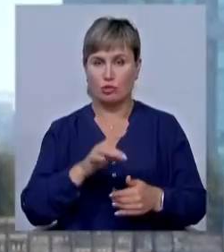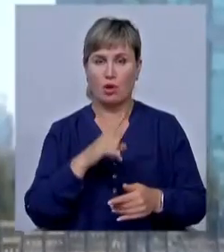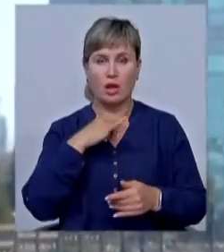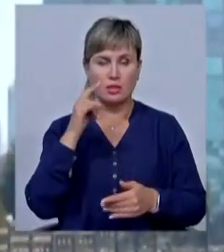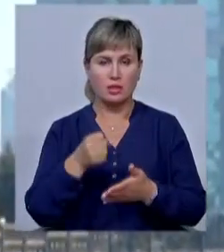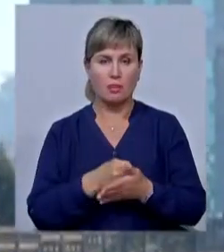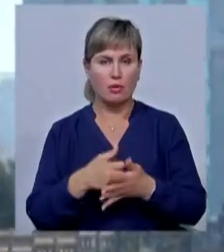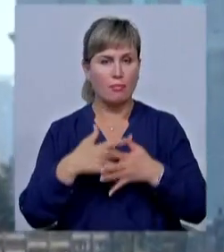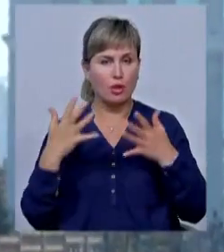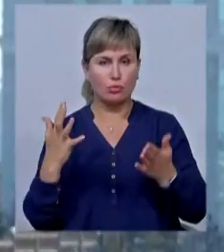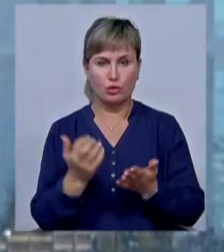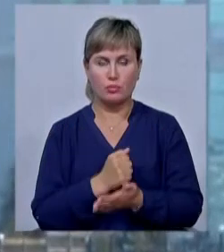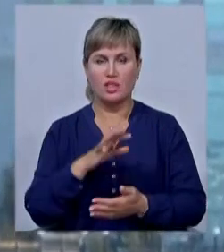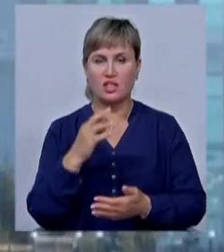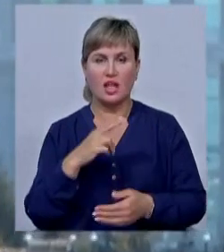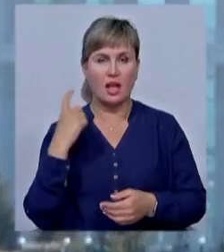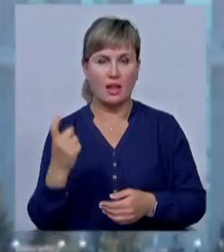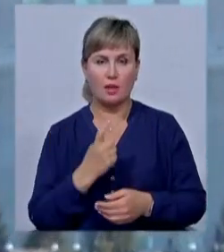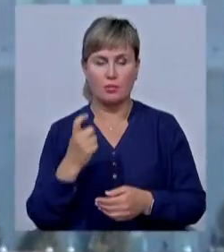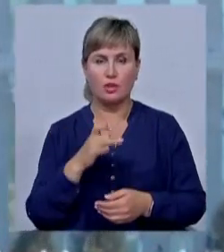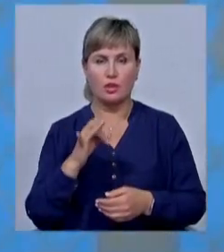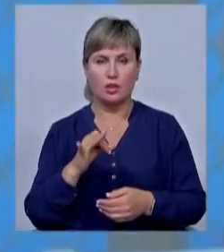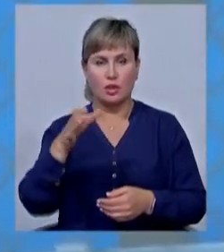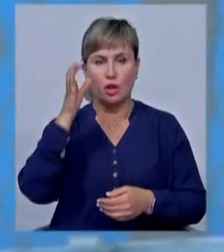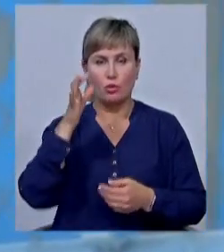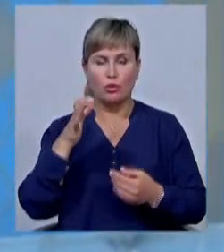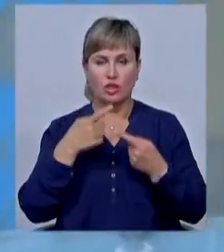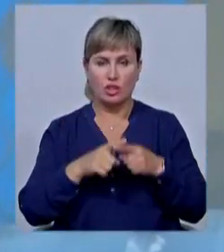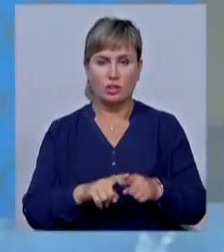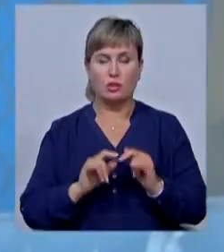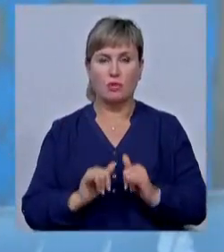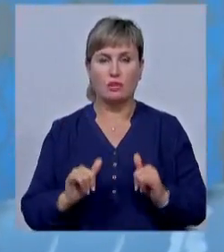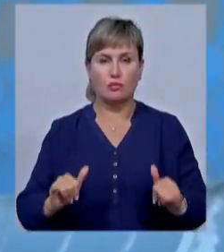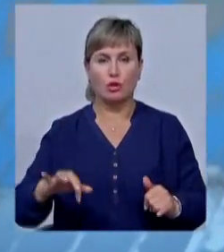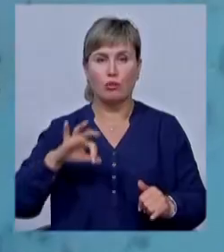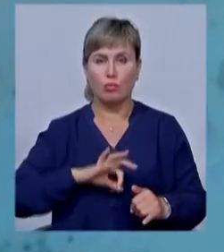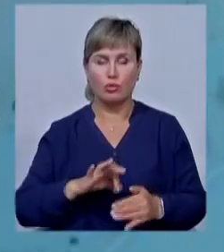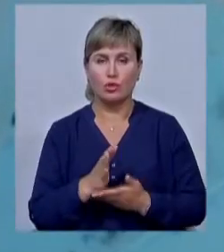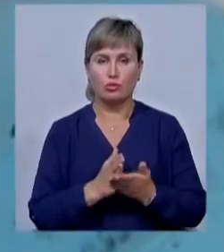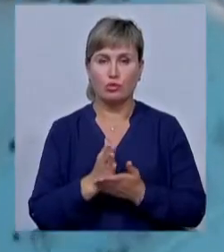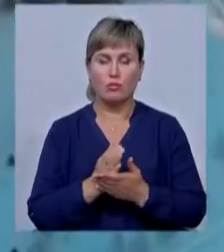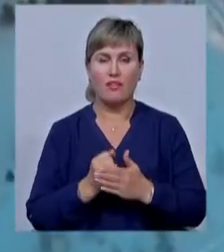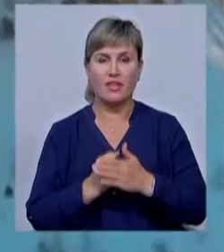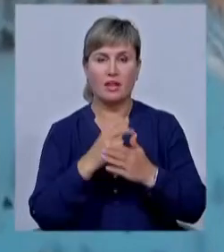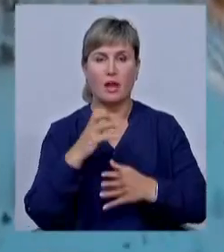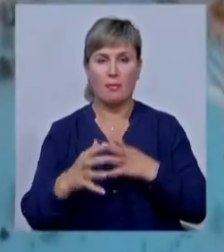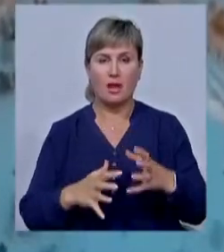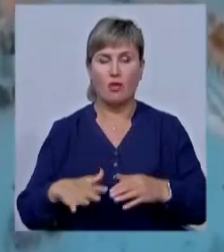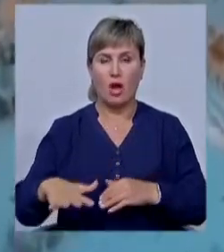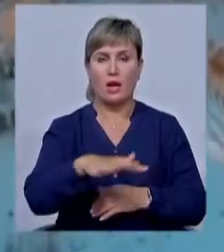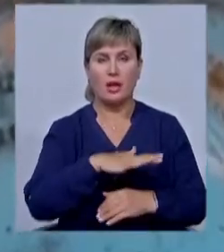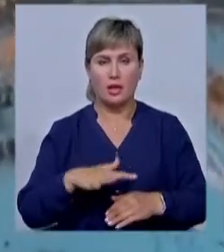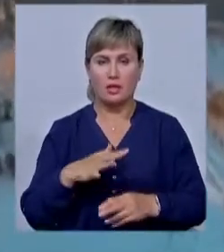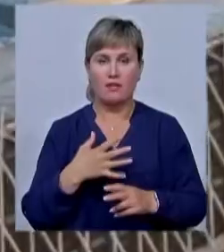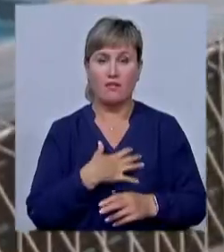добился больших успехов в социально-экономическом и научно-техническом развитии, пользуется заслуженным авторитетом на мировой арене,